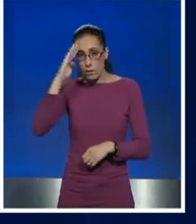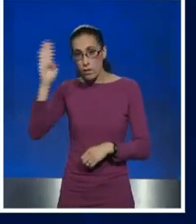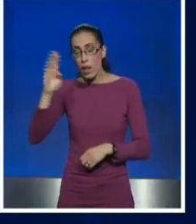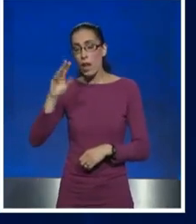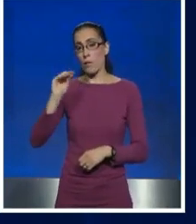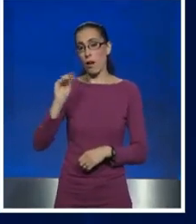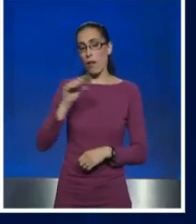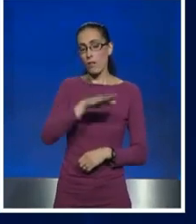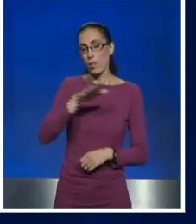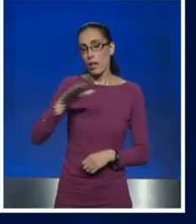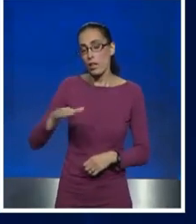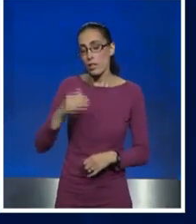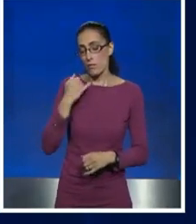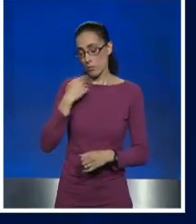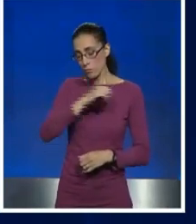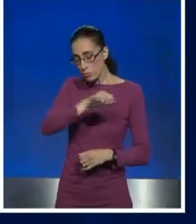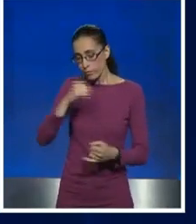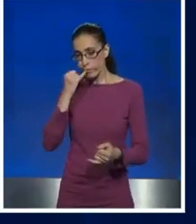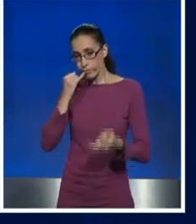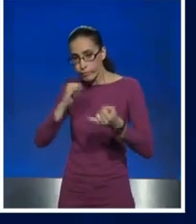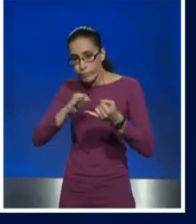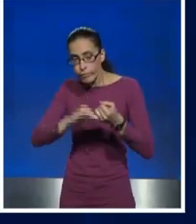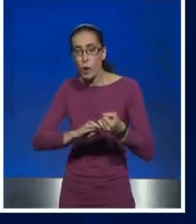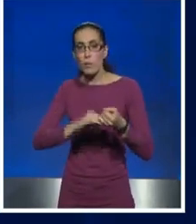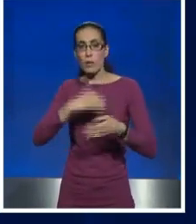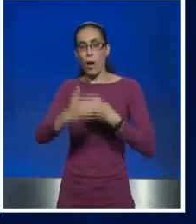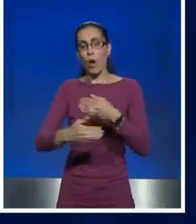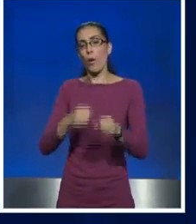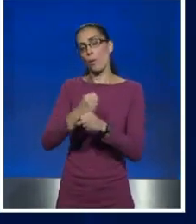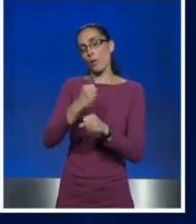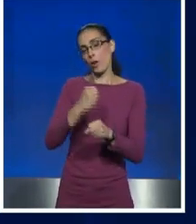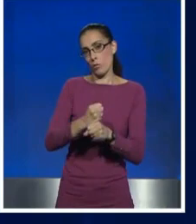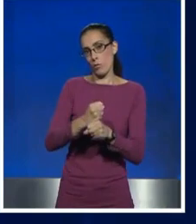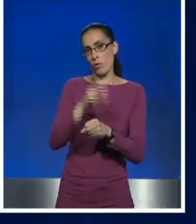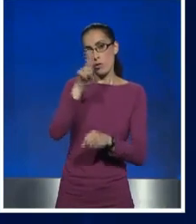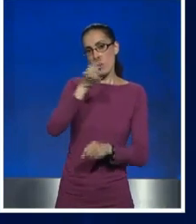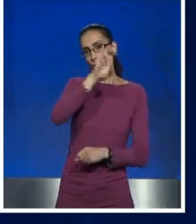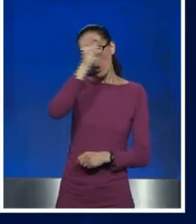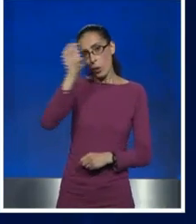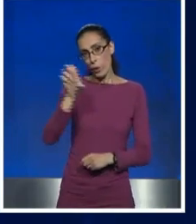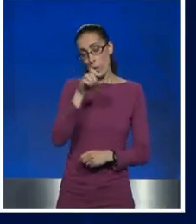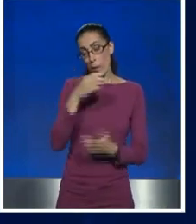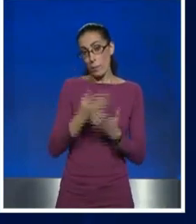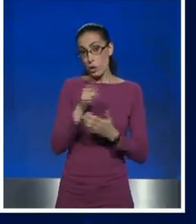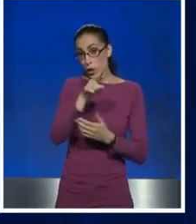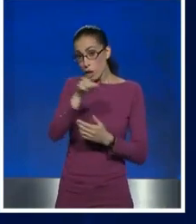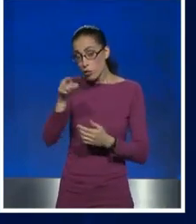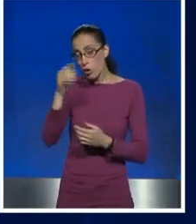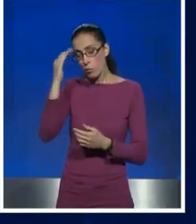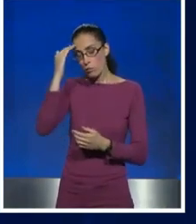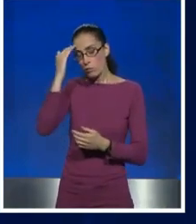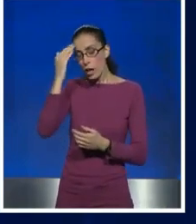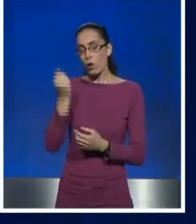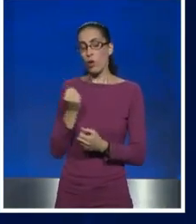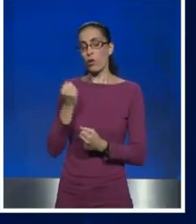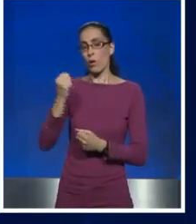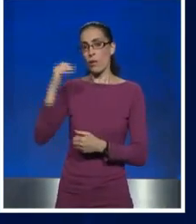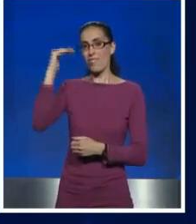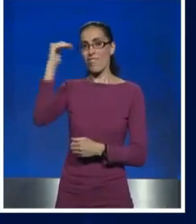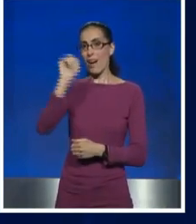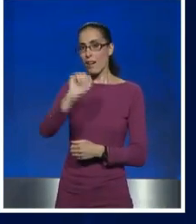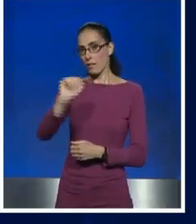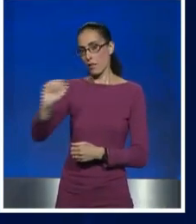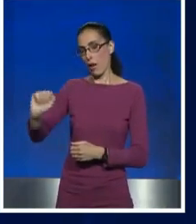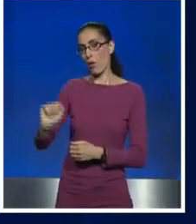oħrajn u nwiedhom li ħanibqgħu naħdmu fl-Unjoni Ewropea sabiex intkom ikollkom fuq raskom saqaf, sa biex